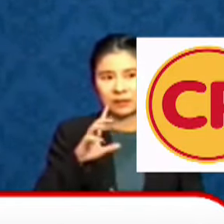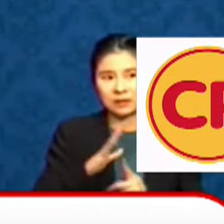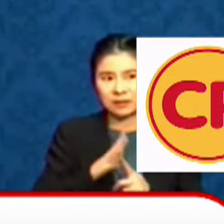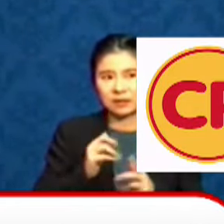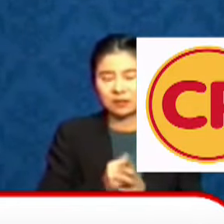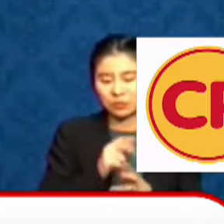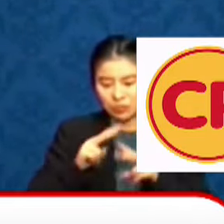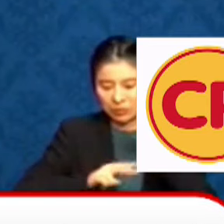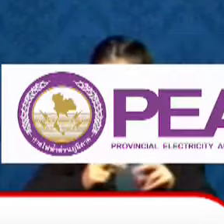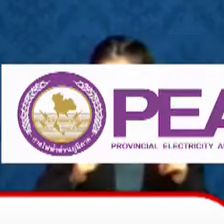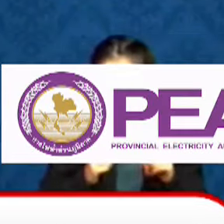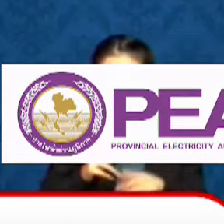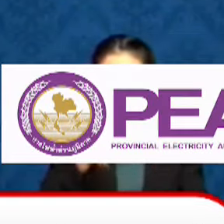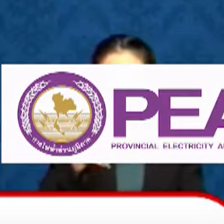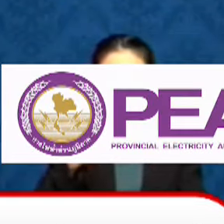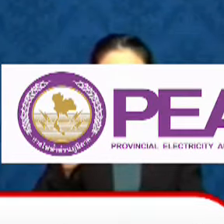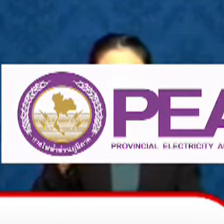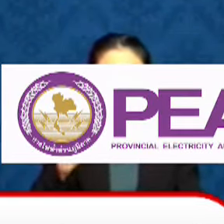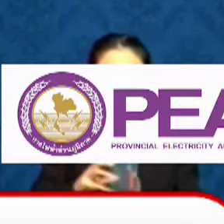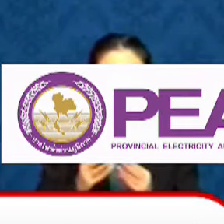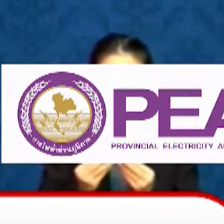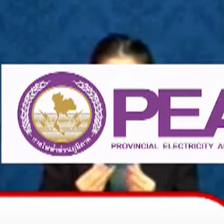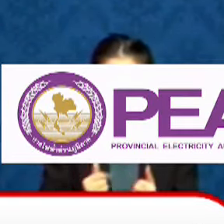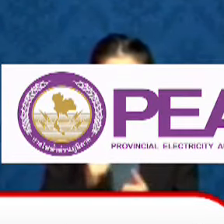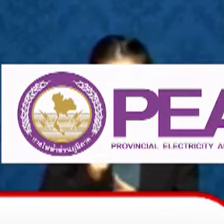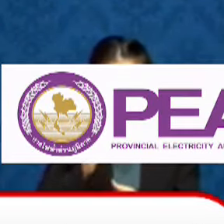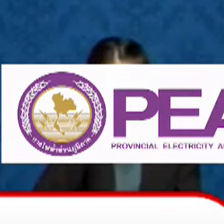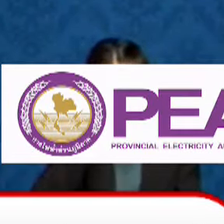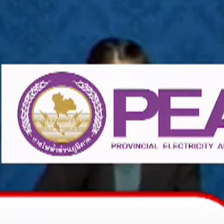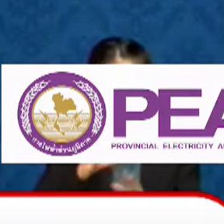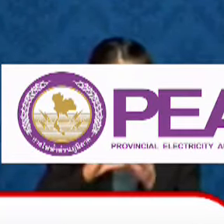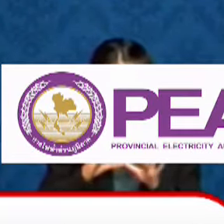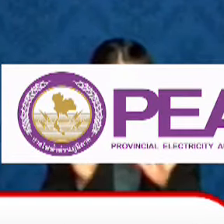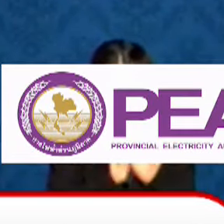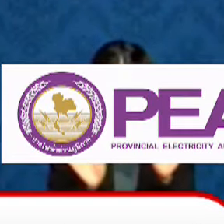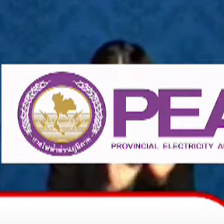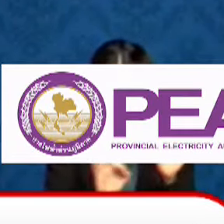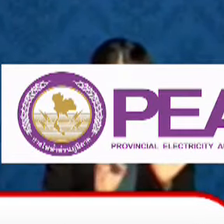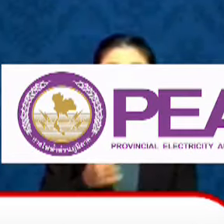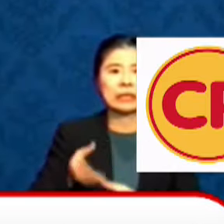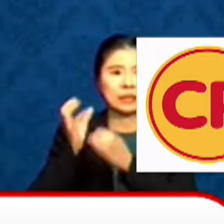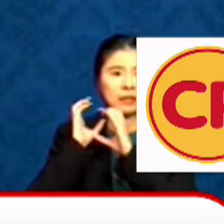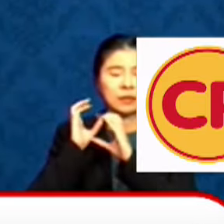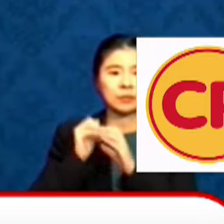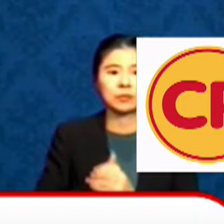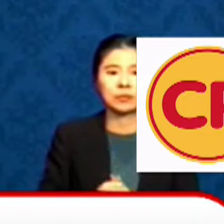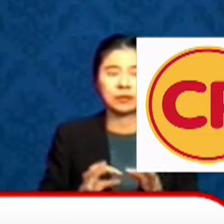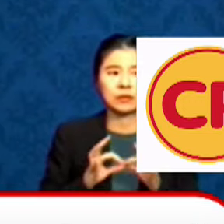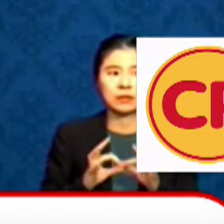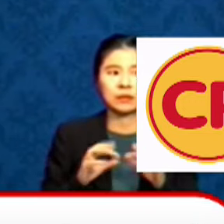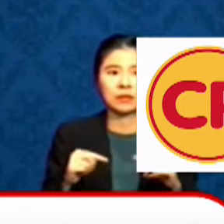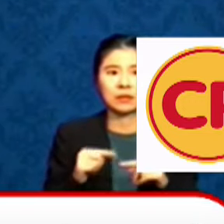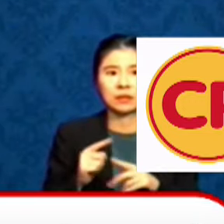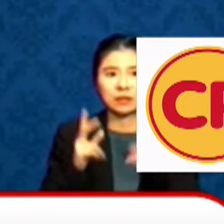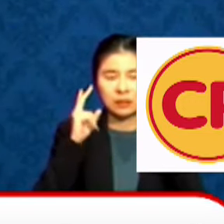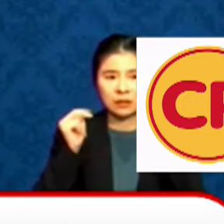ราบดีอยู่แล้วแต่ไม่เป็นไรครับอันนี้ผมรีไวซ์นิดนึงครับมติครม.ไม่ได้เขียนว่าศึกษาผลกระทบนะครับและเมื่อกี้ท่านก็พูดเองว่าน